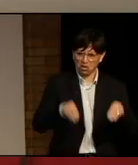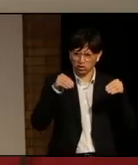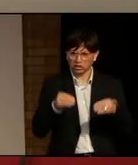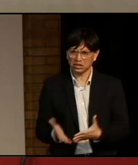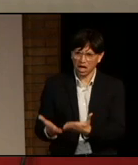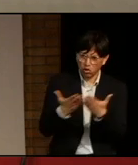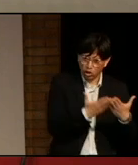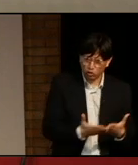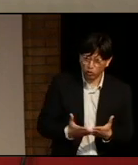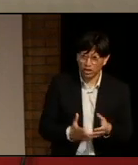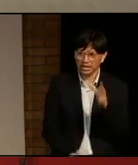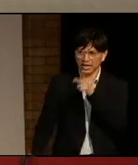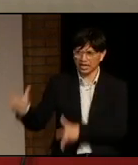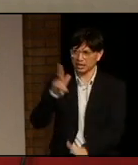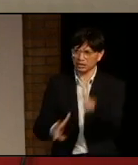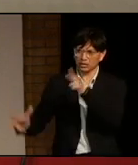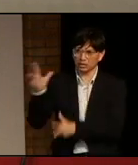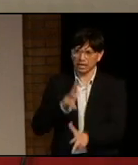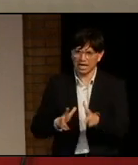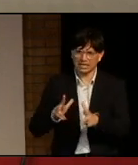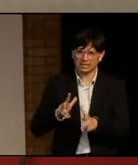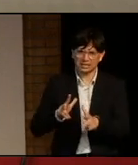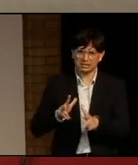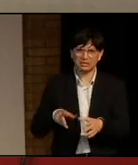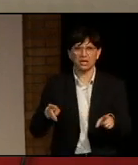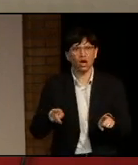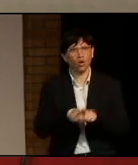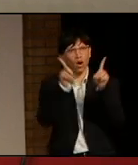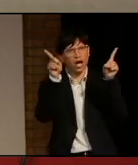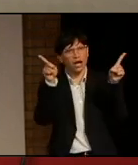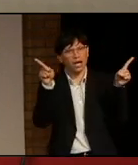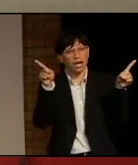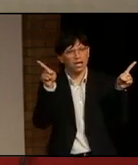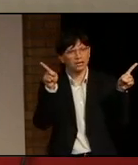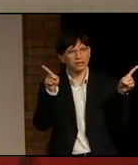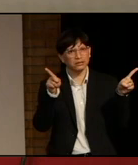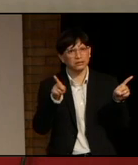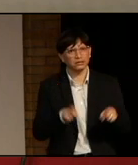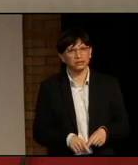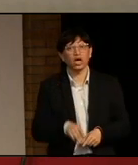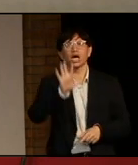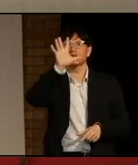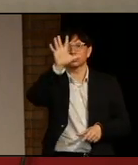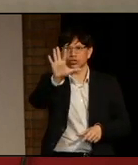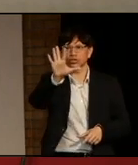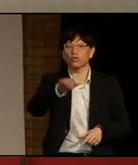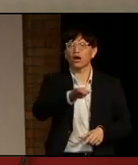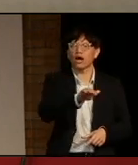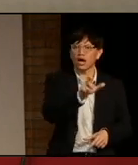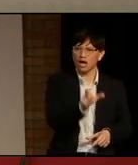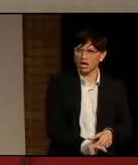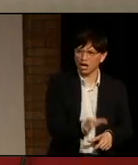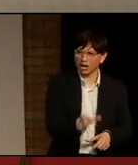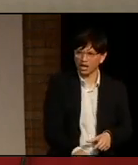percorso di apprendimento del linguaggio dei segni Ecco esattamente questo il tema è questi cinque ragazzi che hanno iniziato il